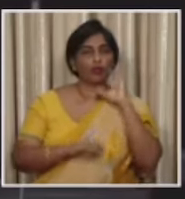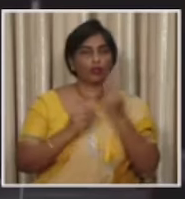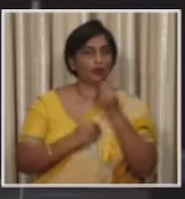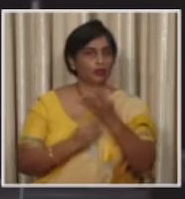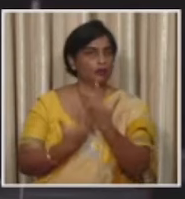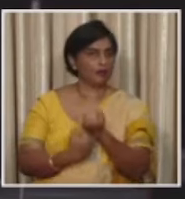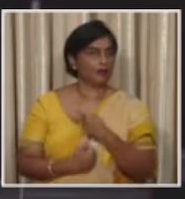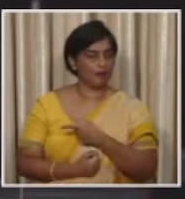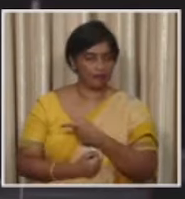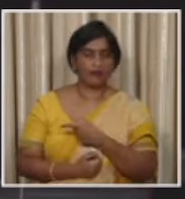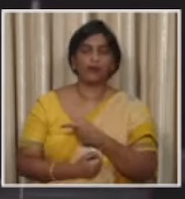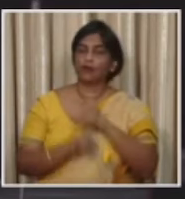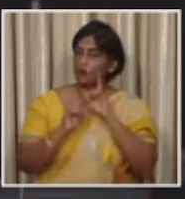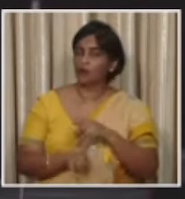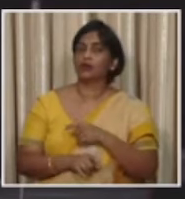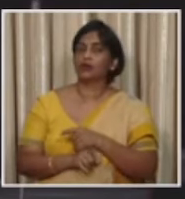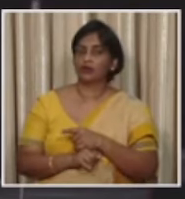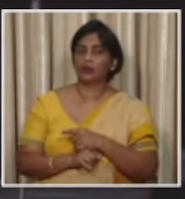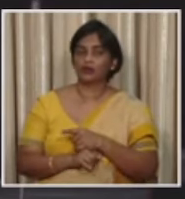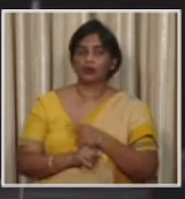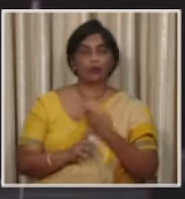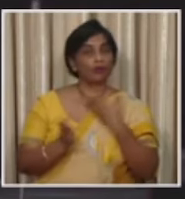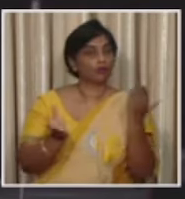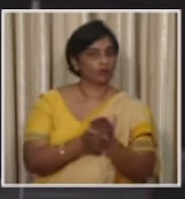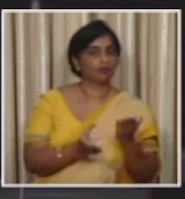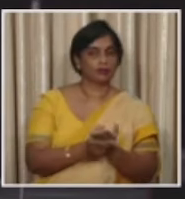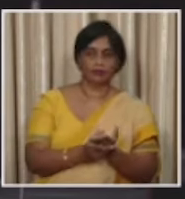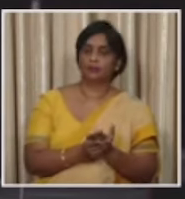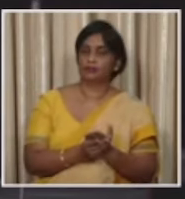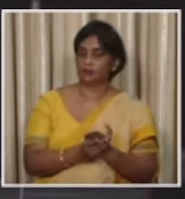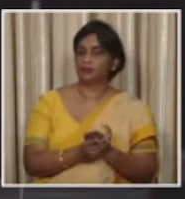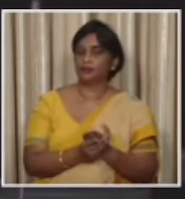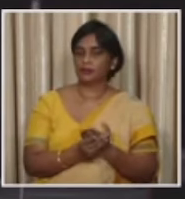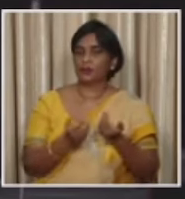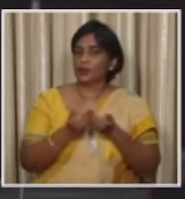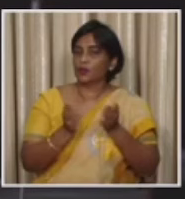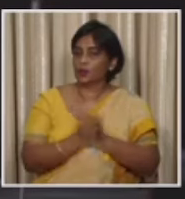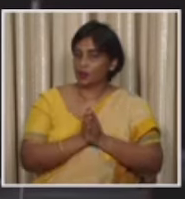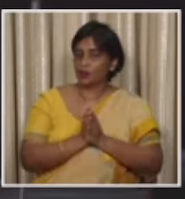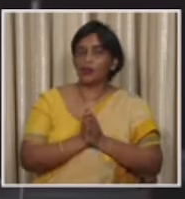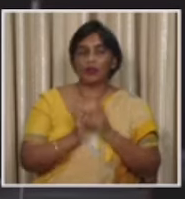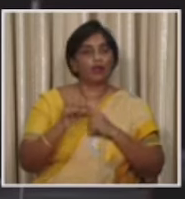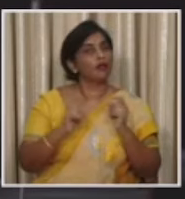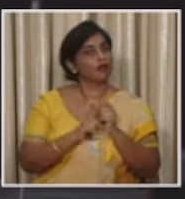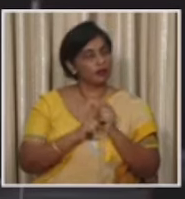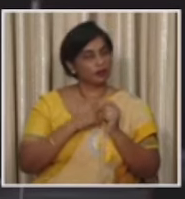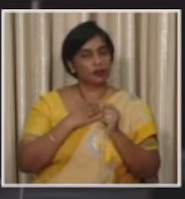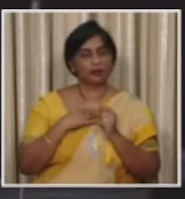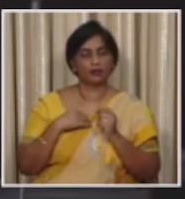තියෙනවා. එතකොට රෙකෝඩින් එකක් එක්ක තමයි මේ සැරේ තමන්ගේ ආයුධම් පත්‍රය, ඒ